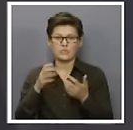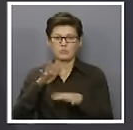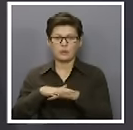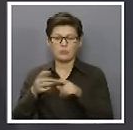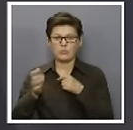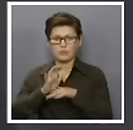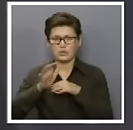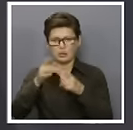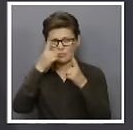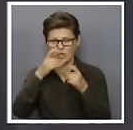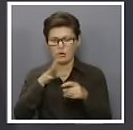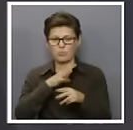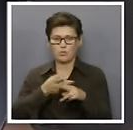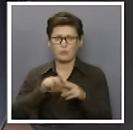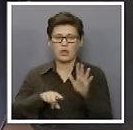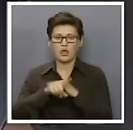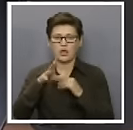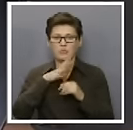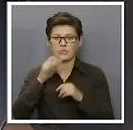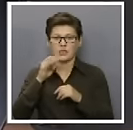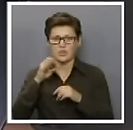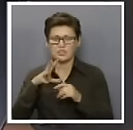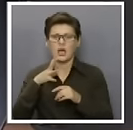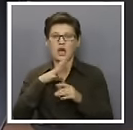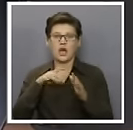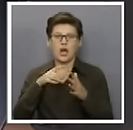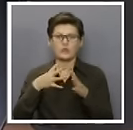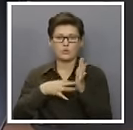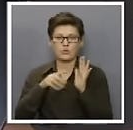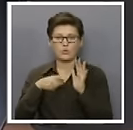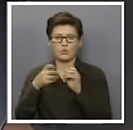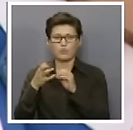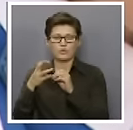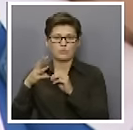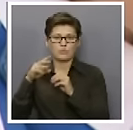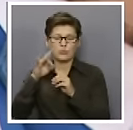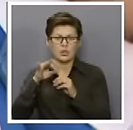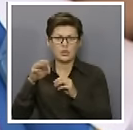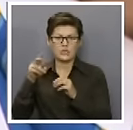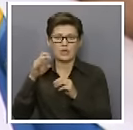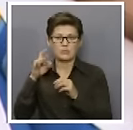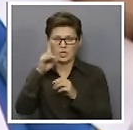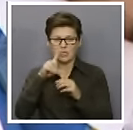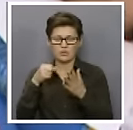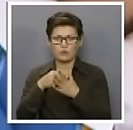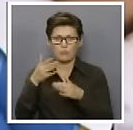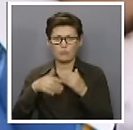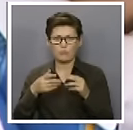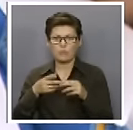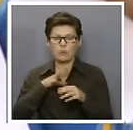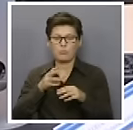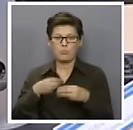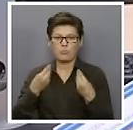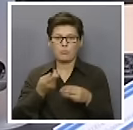банктің баспасөз хабарламасында. Алғашқы траншының қалған 9,13 миллиард теңгесі тамыз айына дейін беріледі. Ол қаражатты